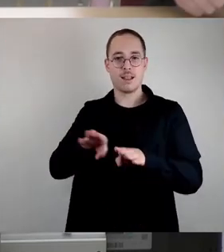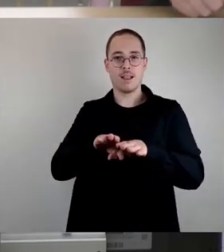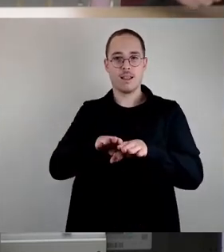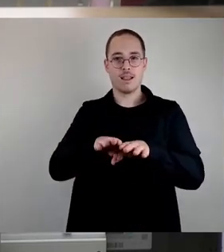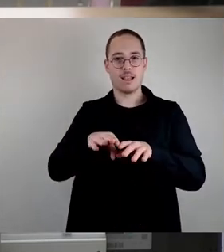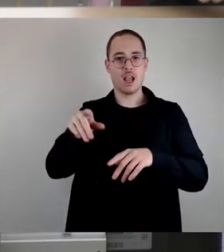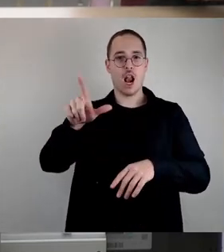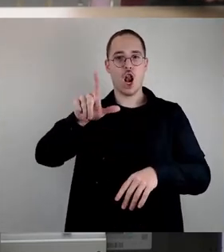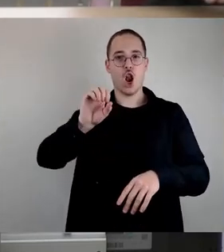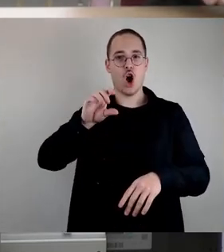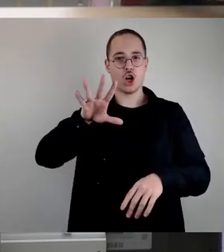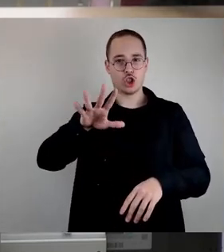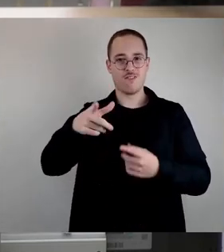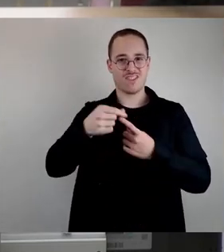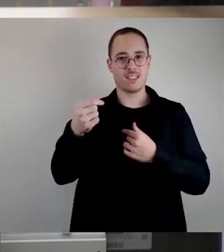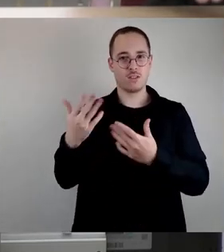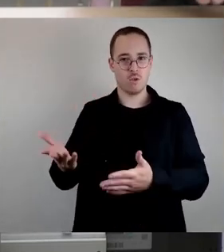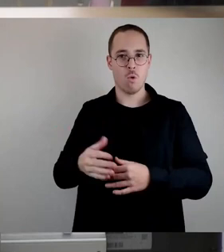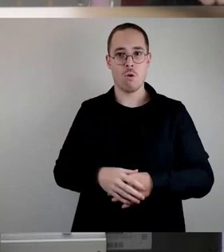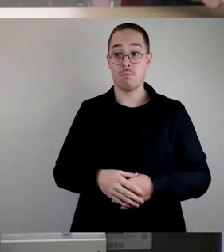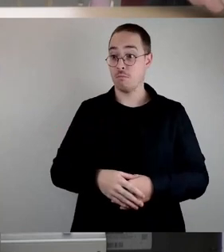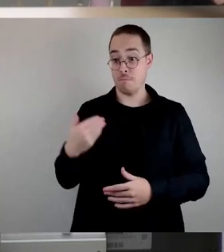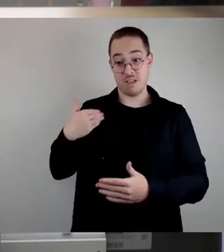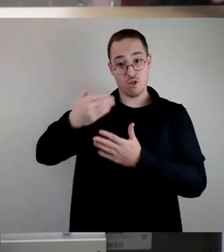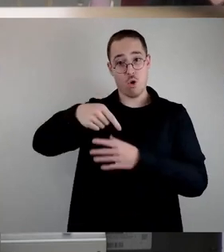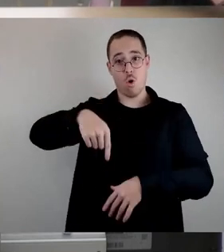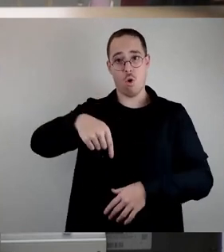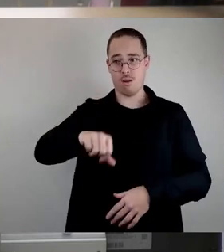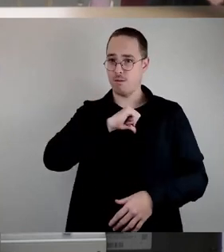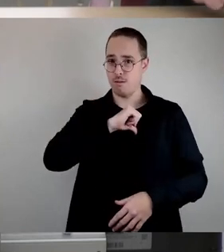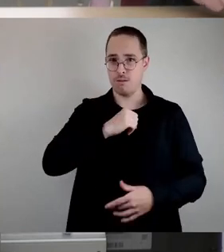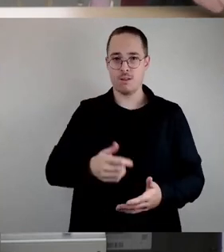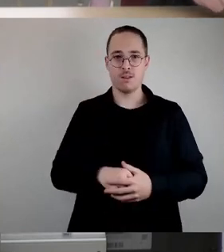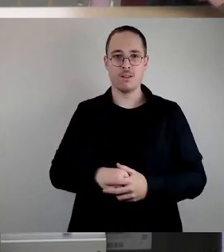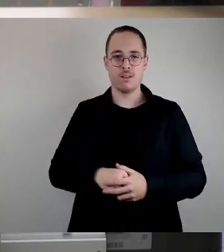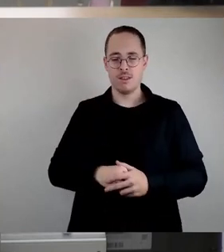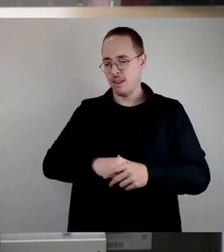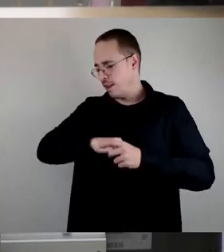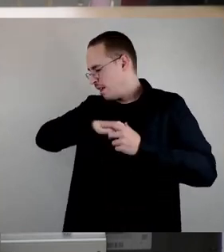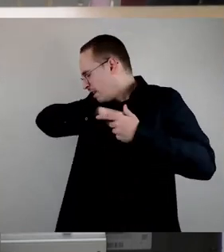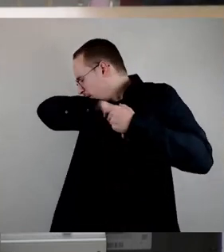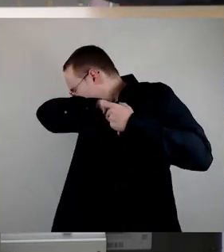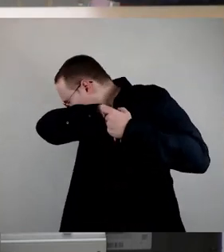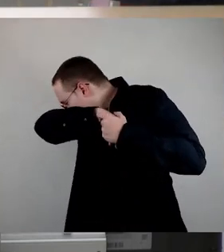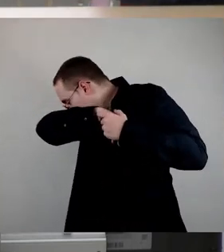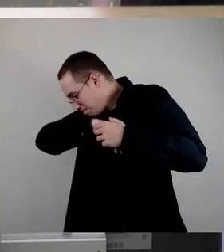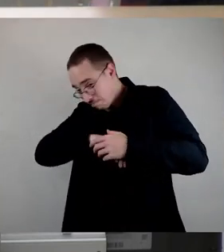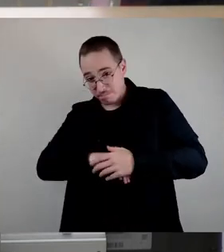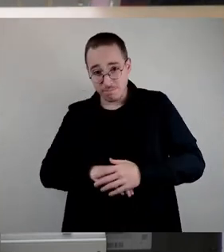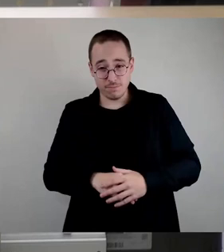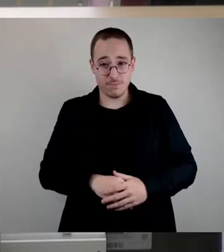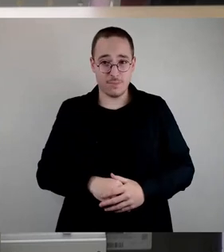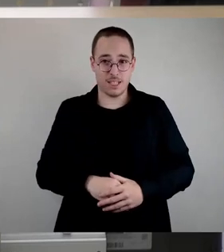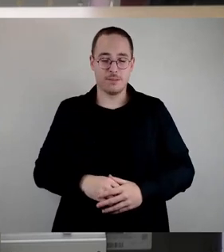Es werden die wenigsten Eingriffe in die Umwelt. Man baut auf 4.000 Metern mit Hubschraubern Seilbahnen auf, die